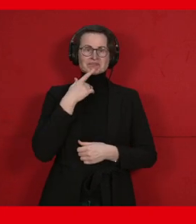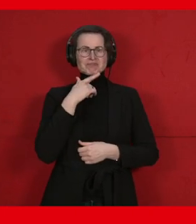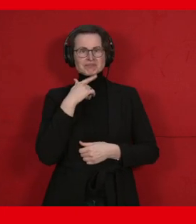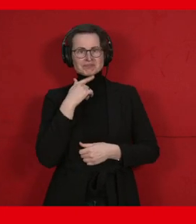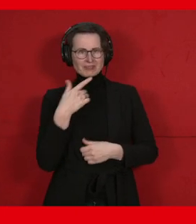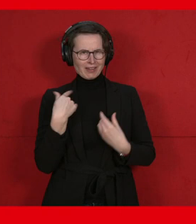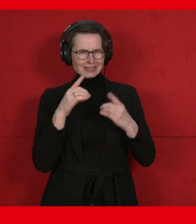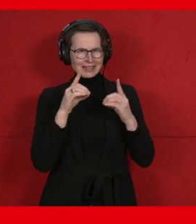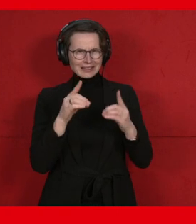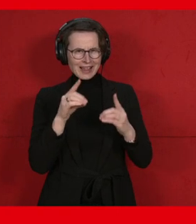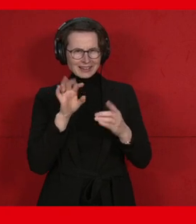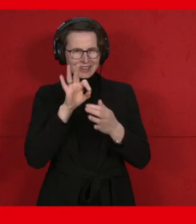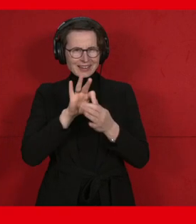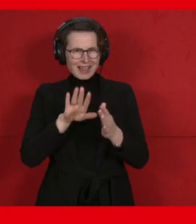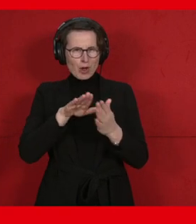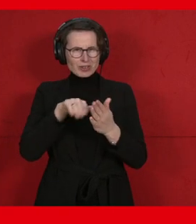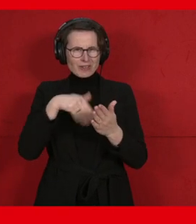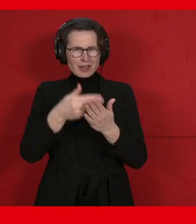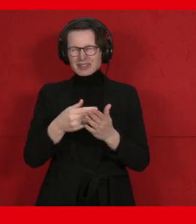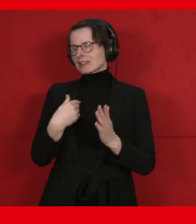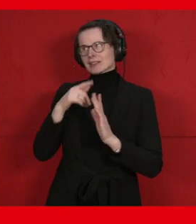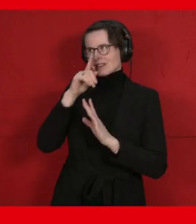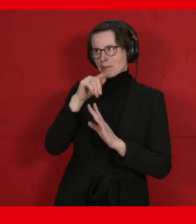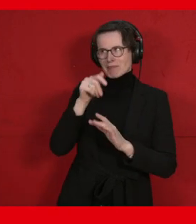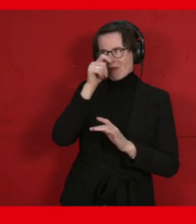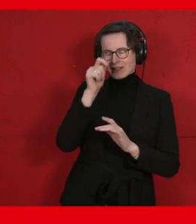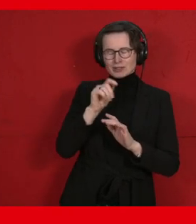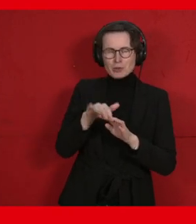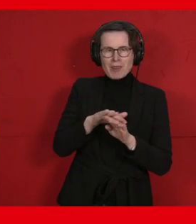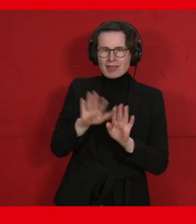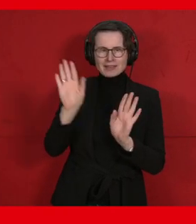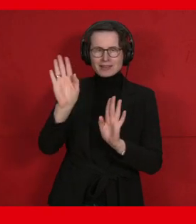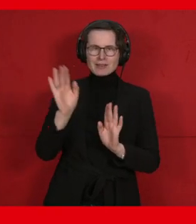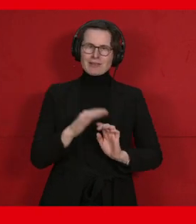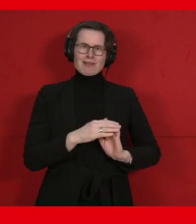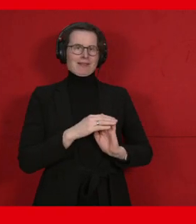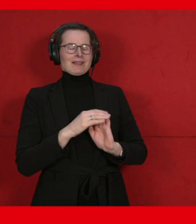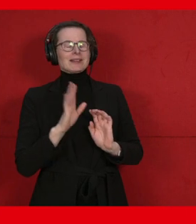Wenn Sie Didaktik mit Hausaufgaben verbinden, dann... Ich wollte es nicht abwerten.